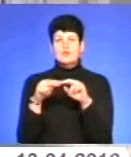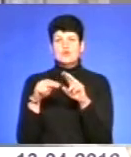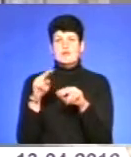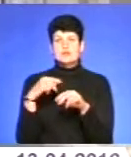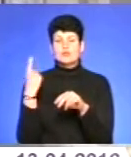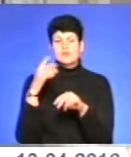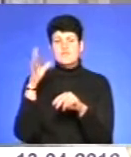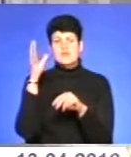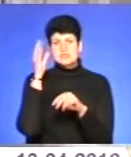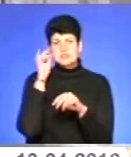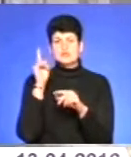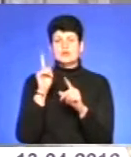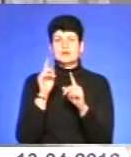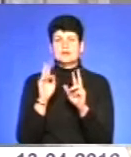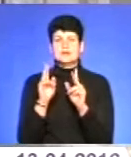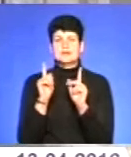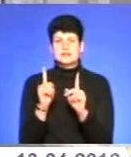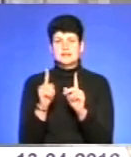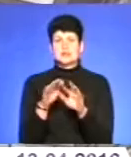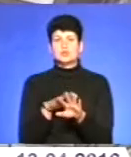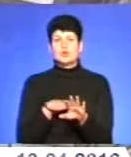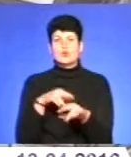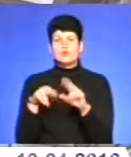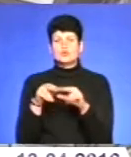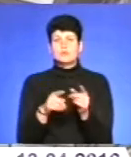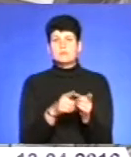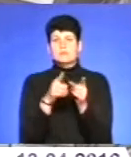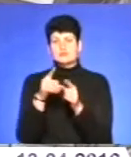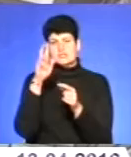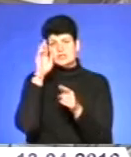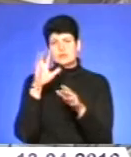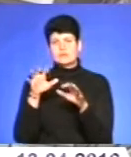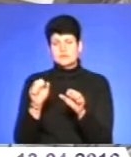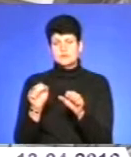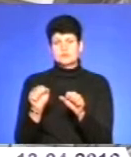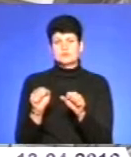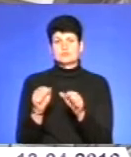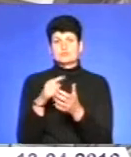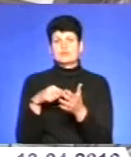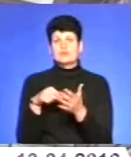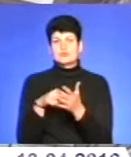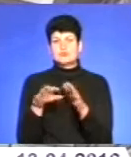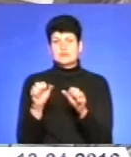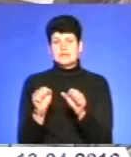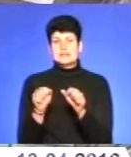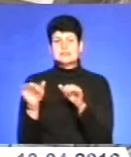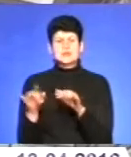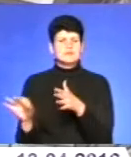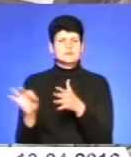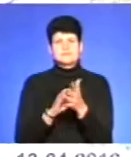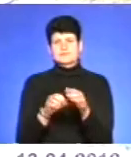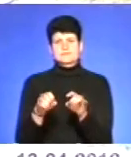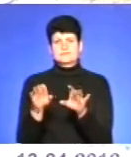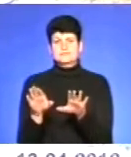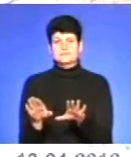області вважає, що як тільки Довгобуд переведуть з державної власності у комунальну, справа неодмінно зрушиться з